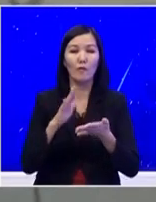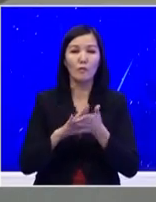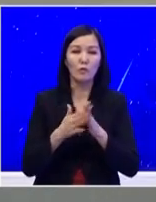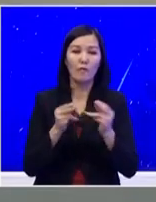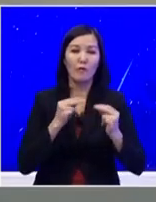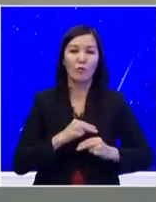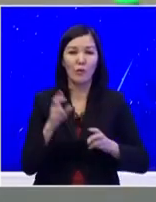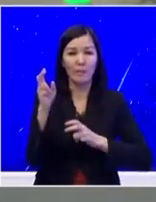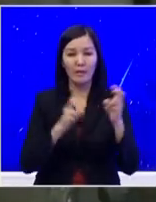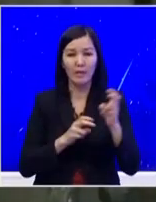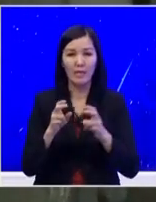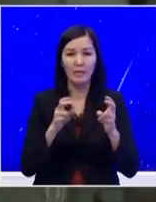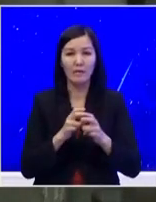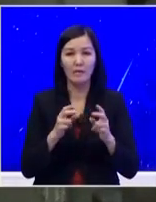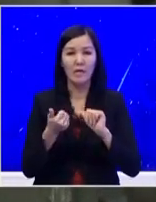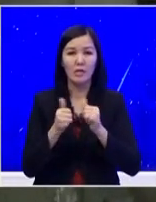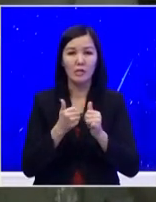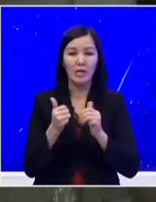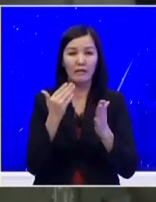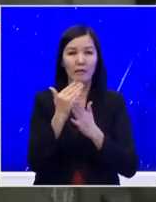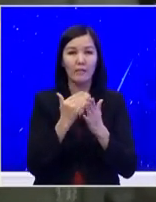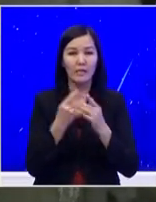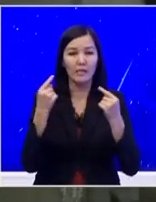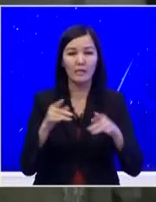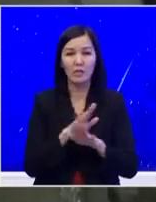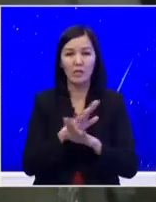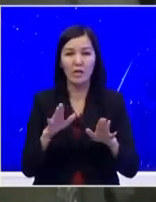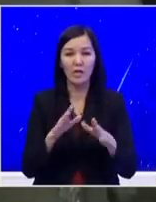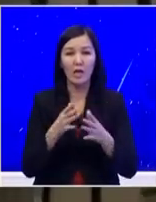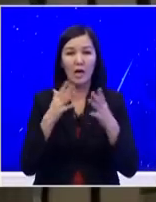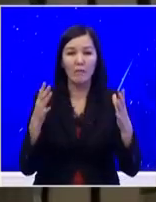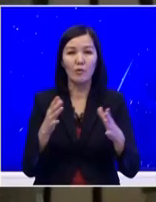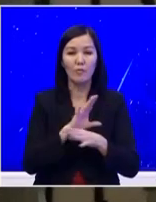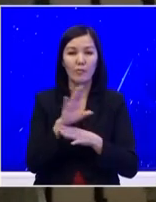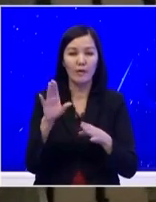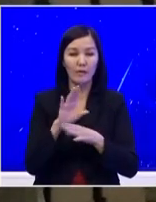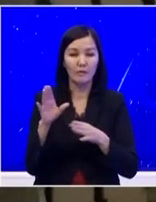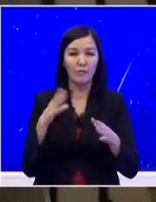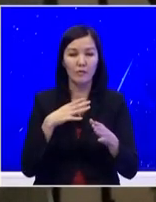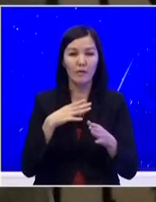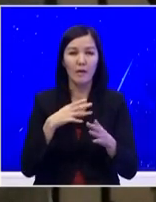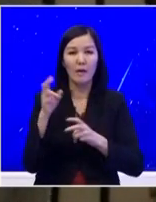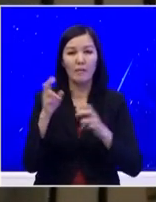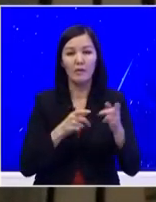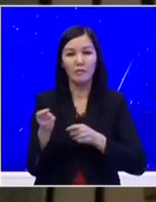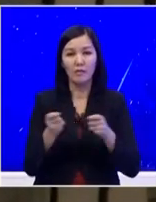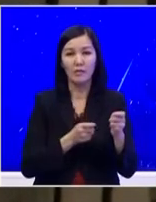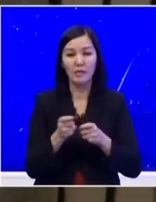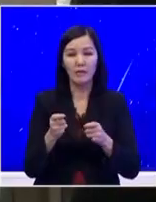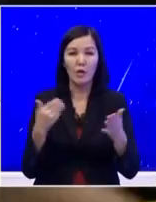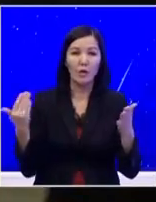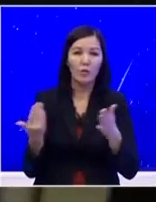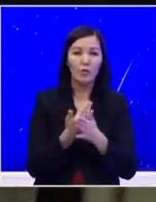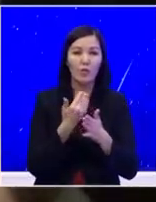труда, предприятие работает в штатном режиме, не снижая объемы производства. В планах руководства завода еще и запуск